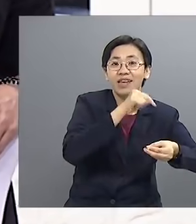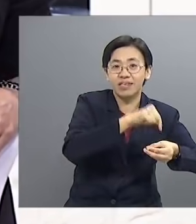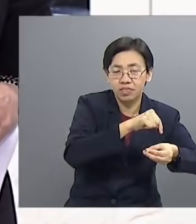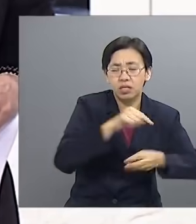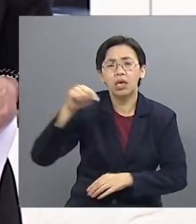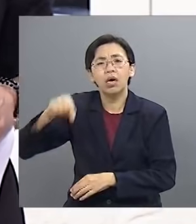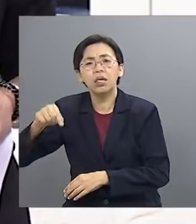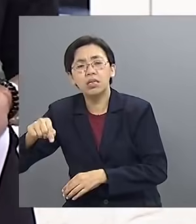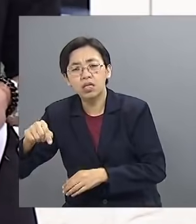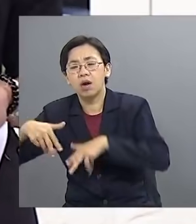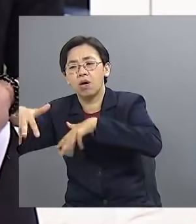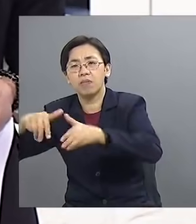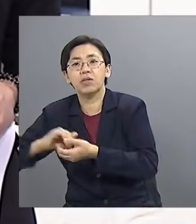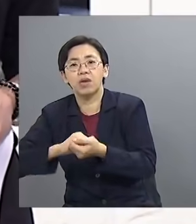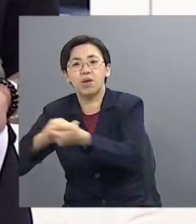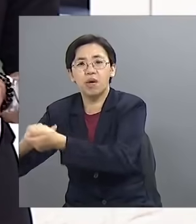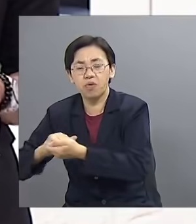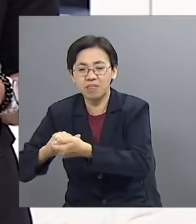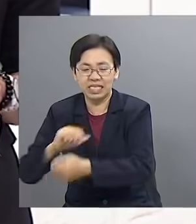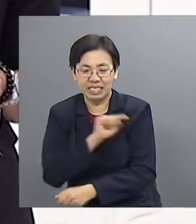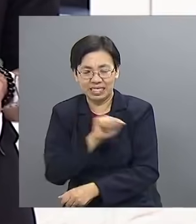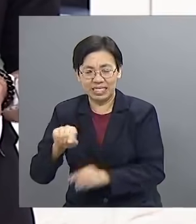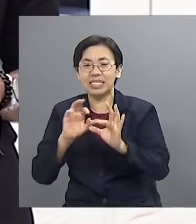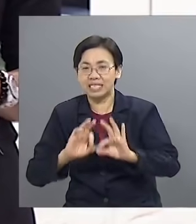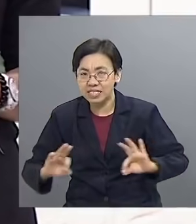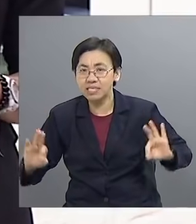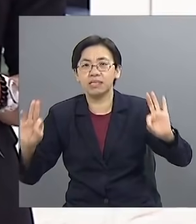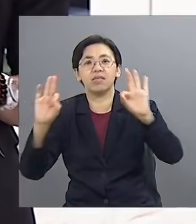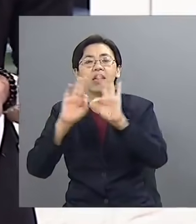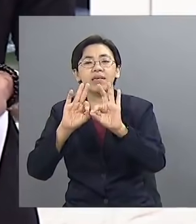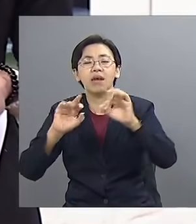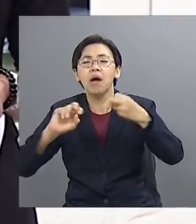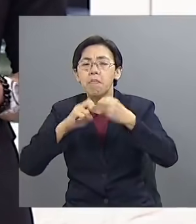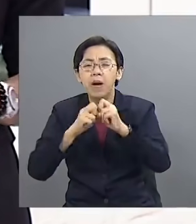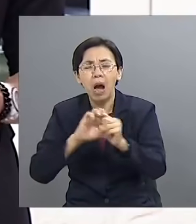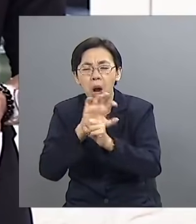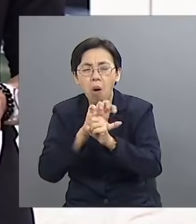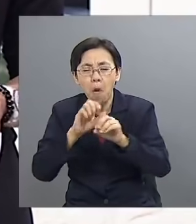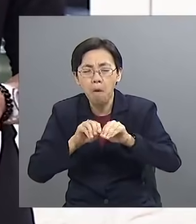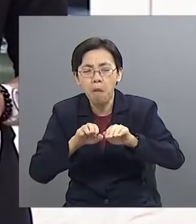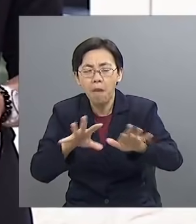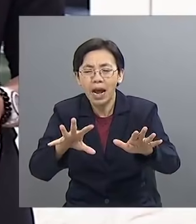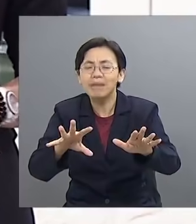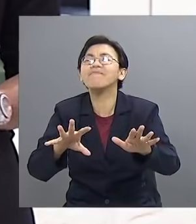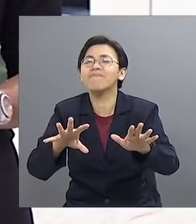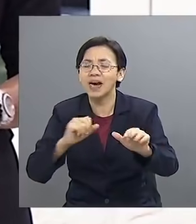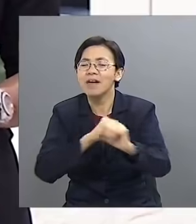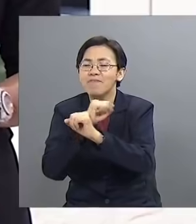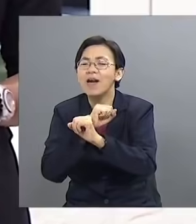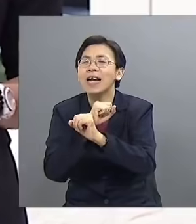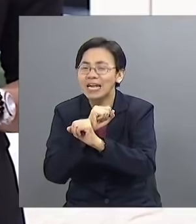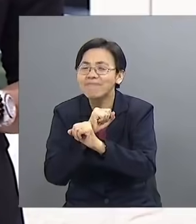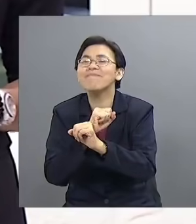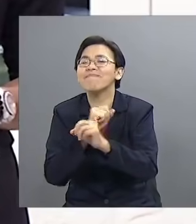ความร่วมมือของผู้บริโภคด้วยแล้วเราก็จะผ่านวิกฤตนี้ไปด้วยกันค่ะคุณผู้ชมคะอ่ะไปกันที่จังหวัดสมุทรส